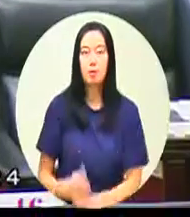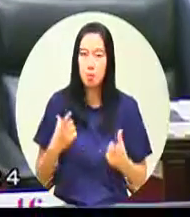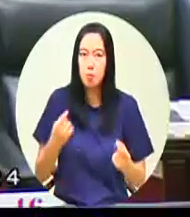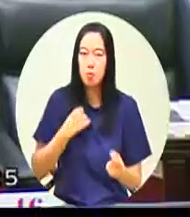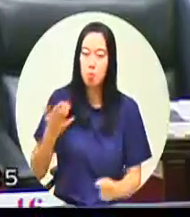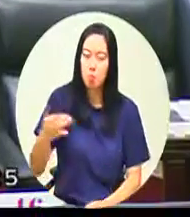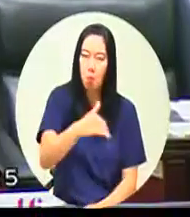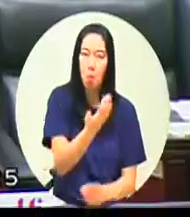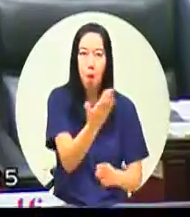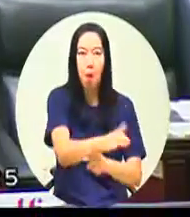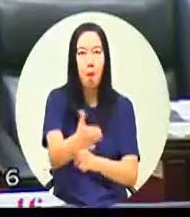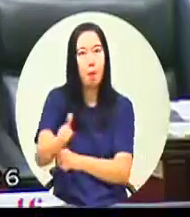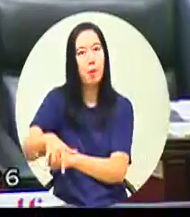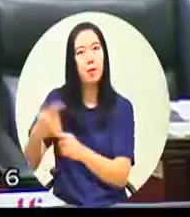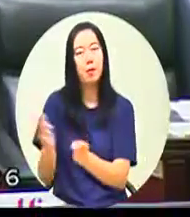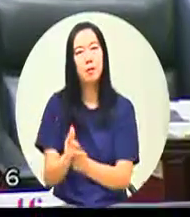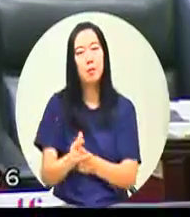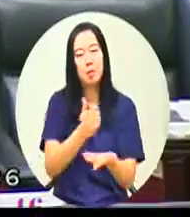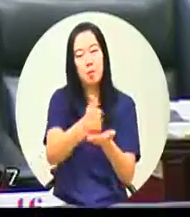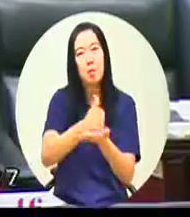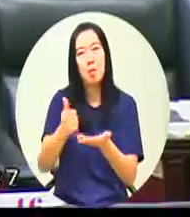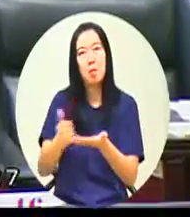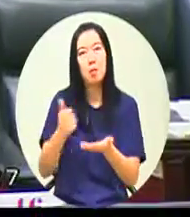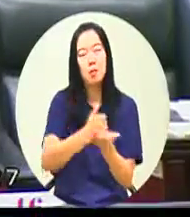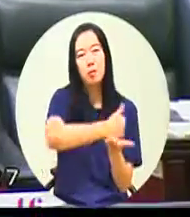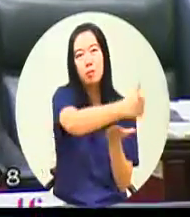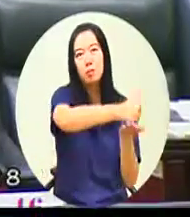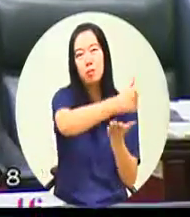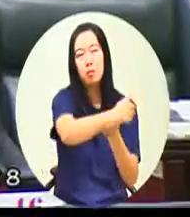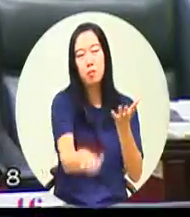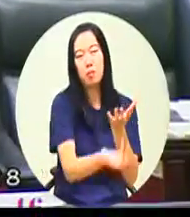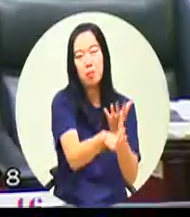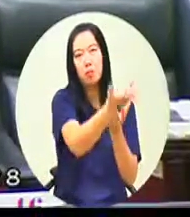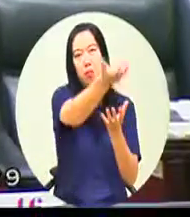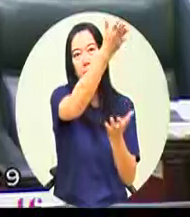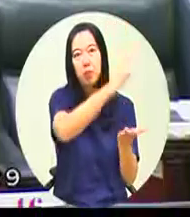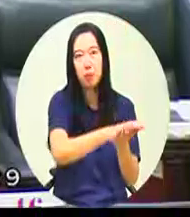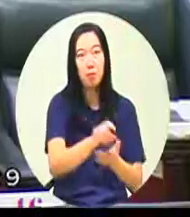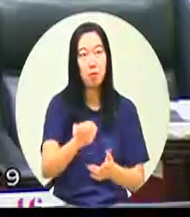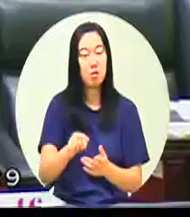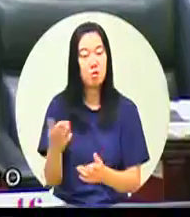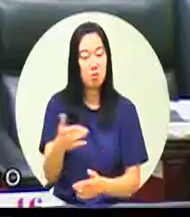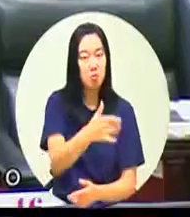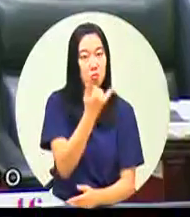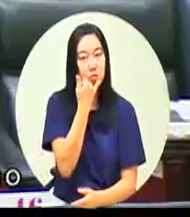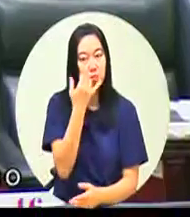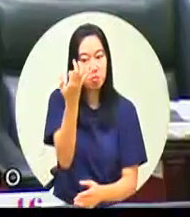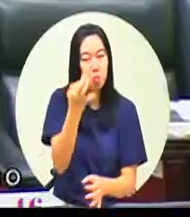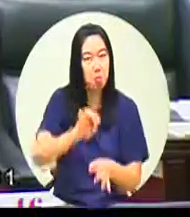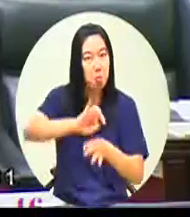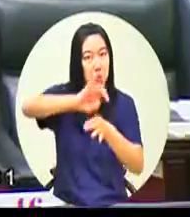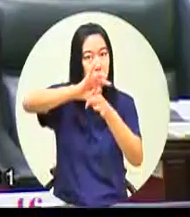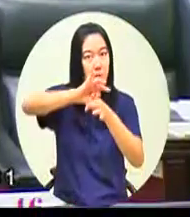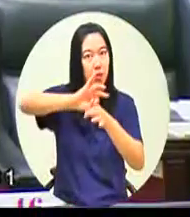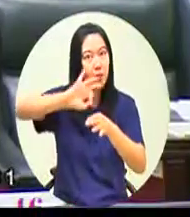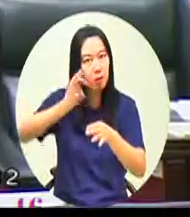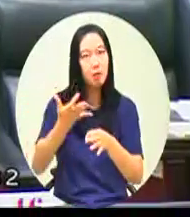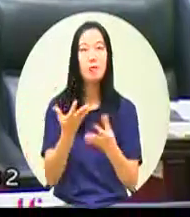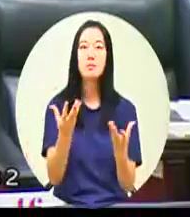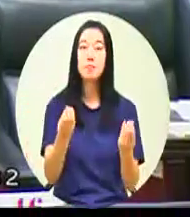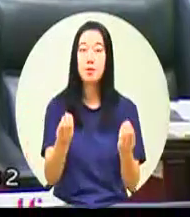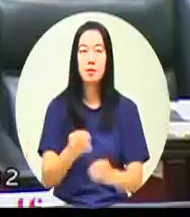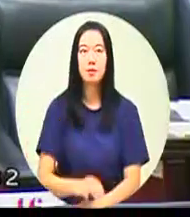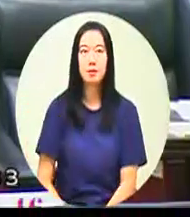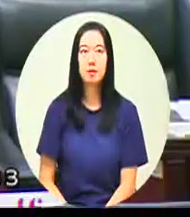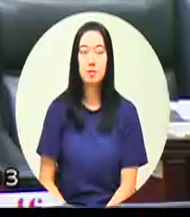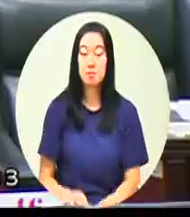啊侪，拢用拖拉机咧车，车遐侪去分发路销，鱼啊一定会做好价，结果无，嘛是头啊